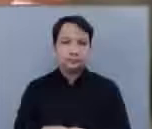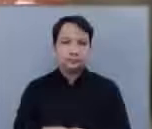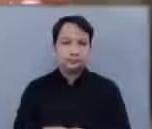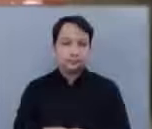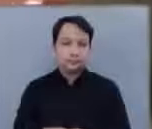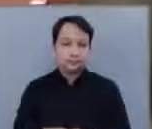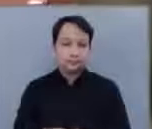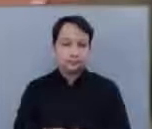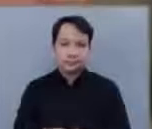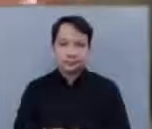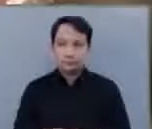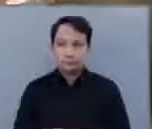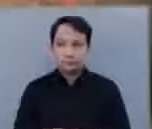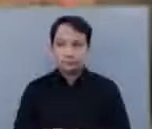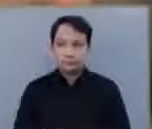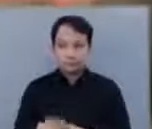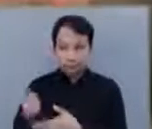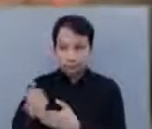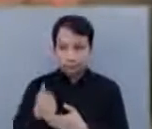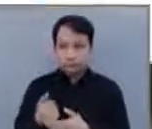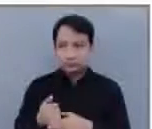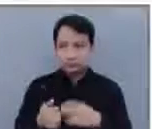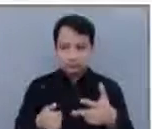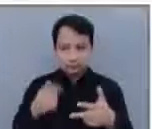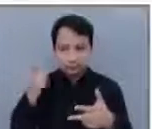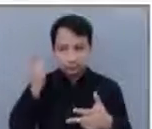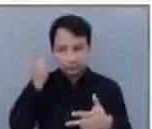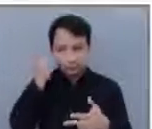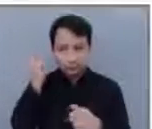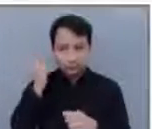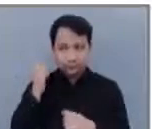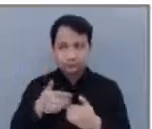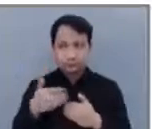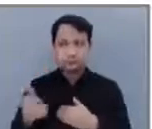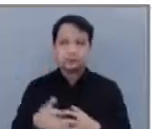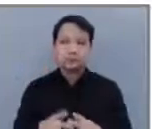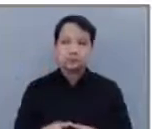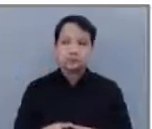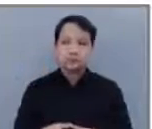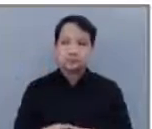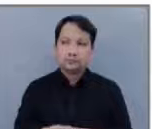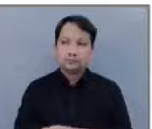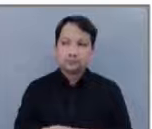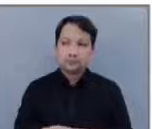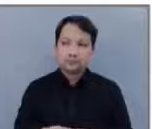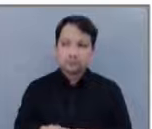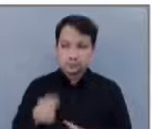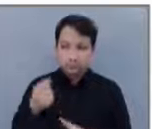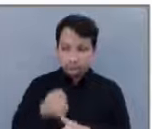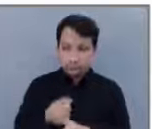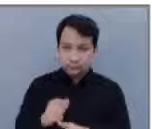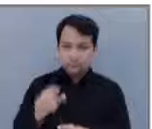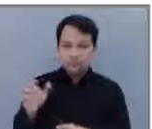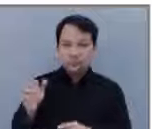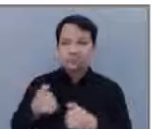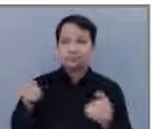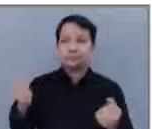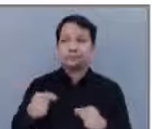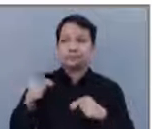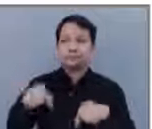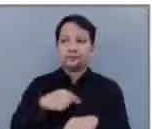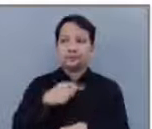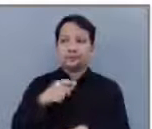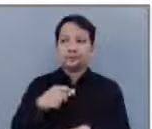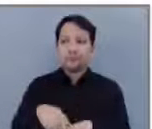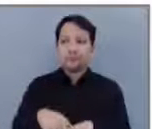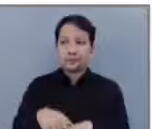ko. Natupad ko yung pangarap ko. Ngayong darating na Setyembre, ipagdiriwang sa bansa ang Civil